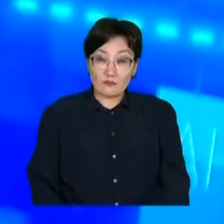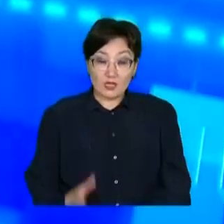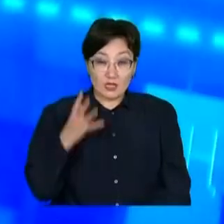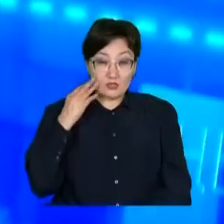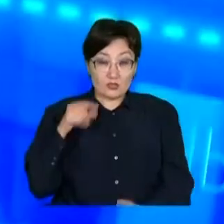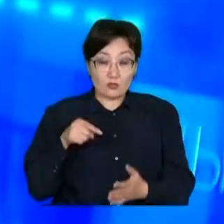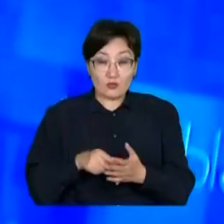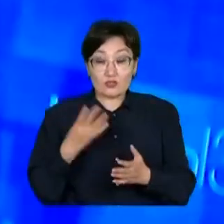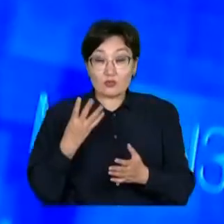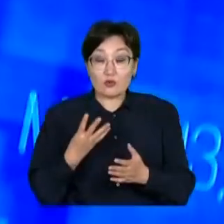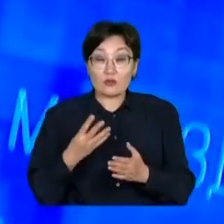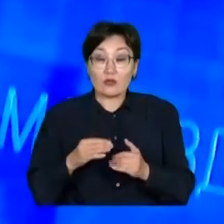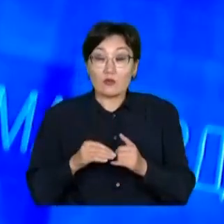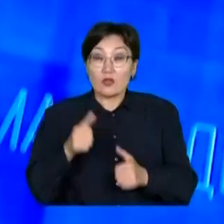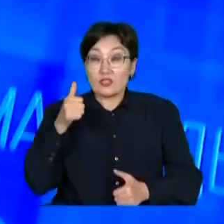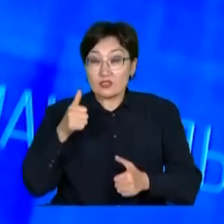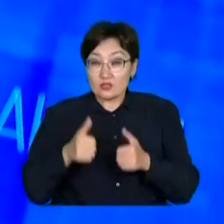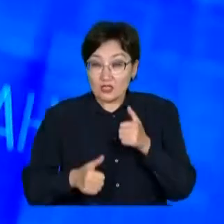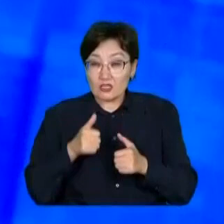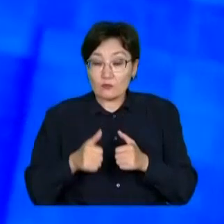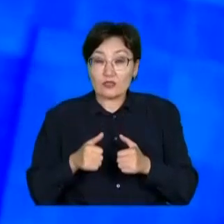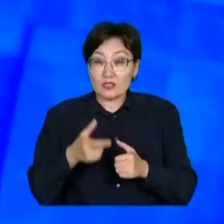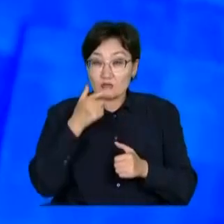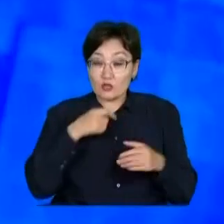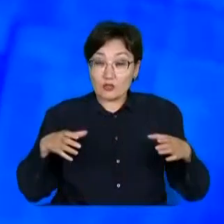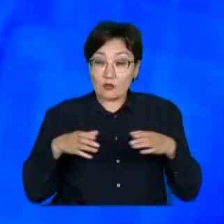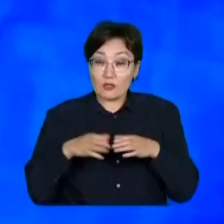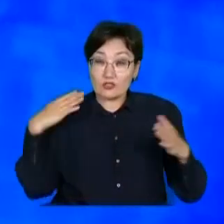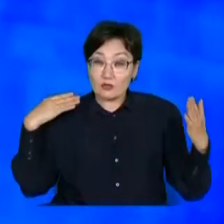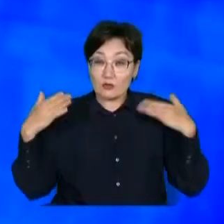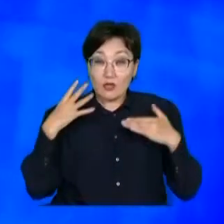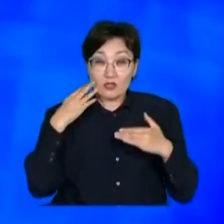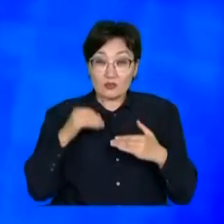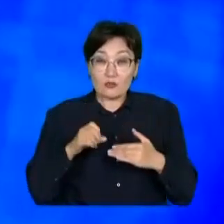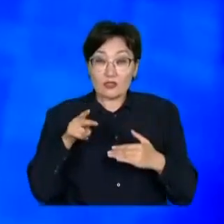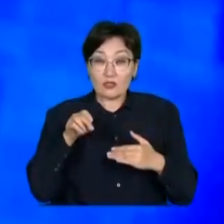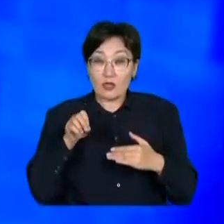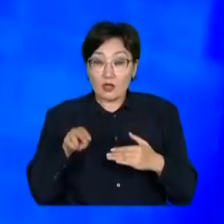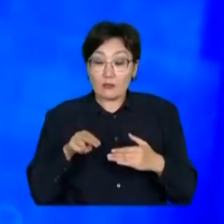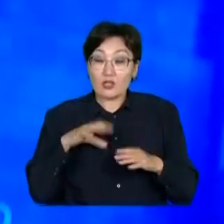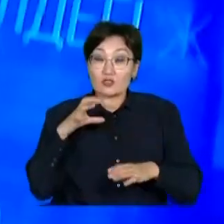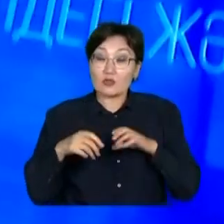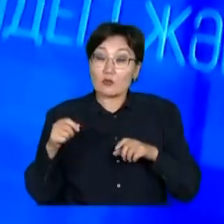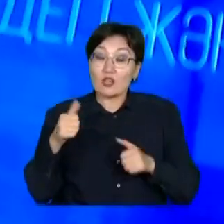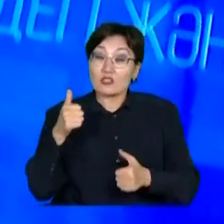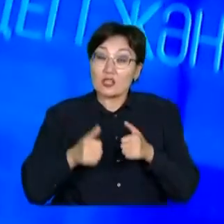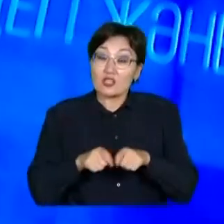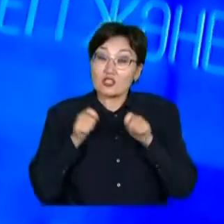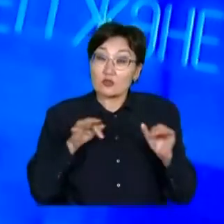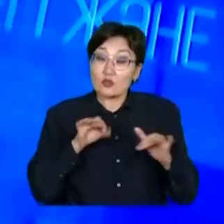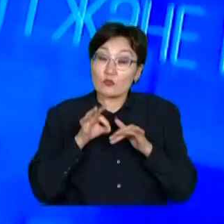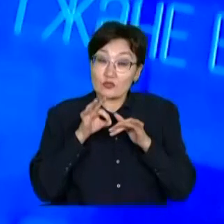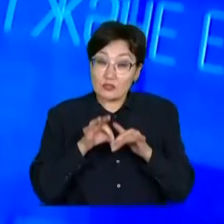Алматыда 4 құрлық чемпионатының және эстетикалық топтық гимнастикадан Алматы КЭП халықаралық турнирінің ашылу салтанаты